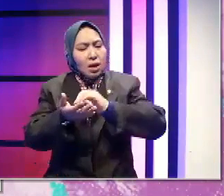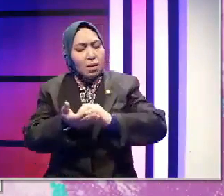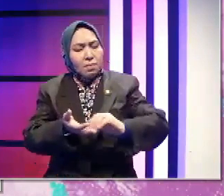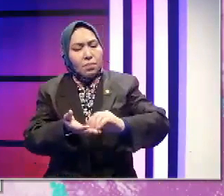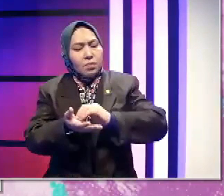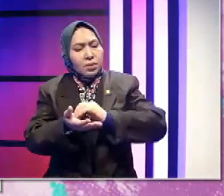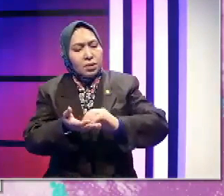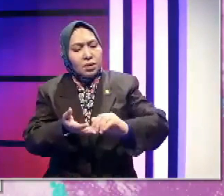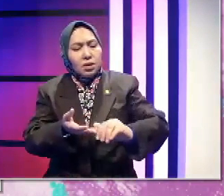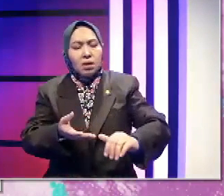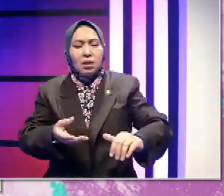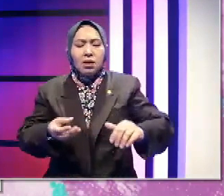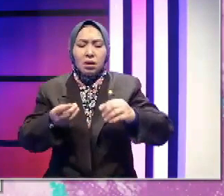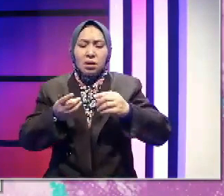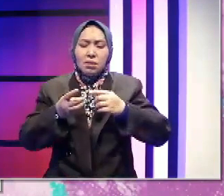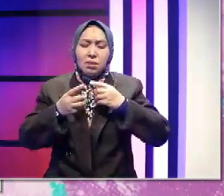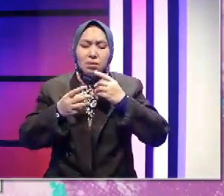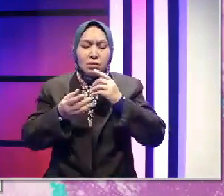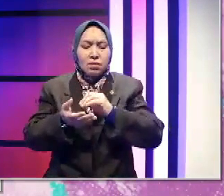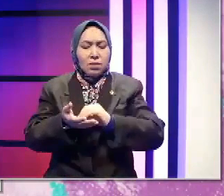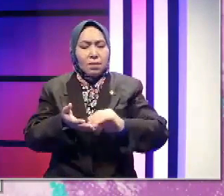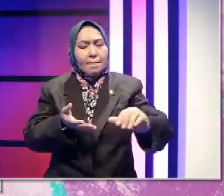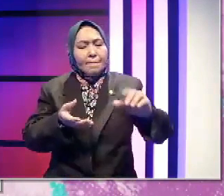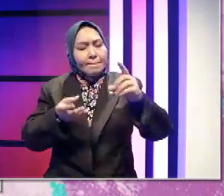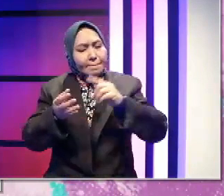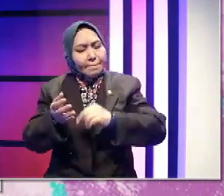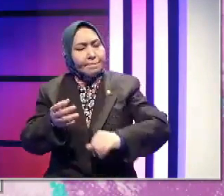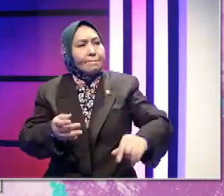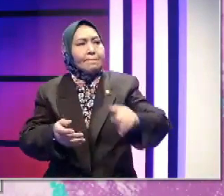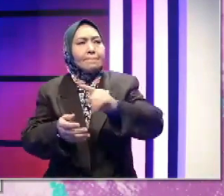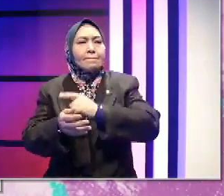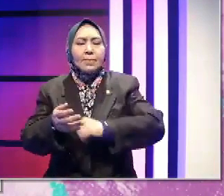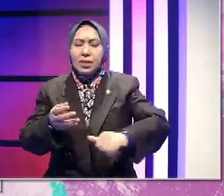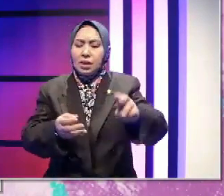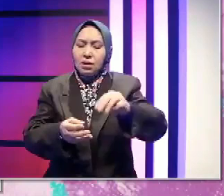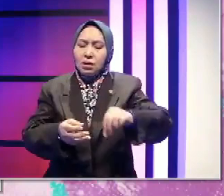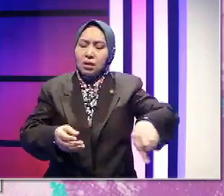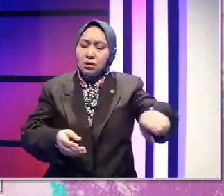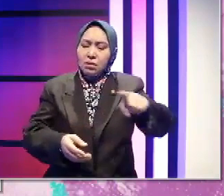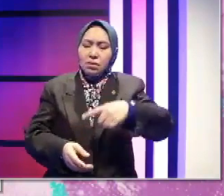يغفر الله لهم